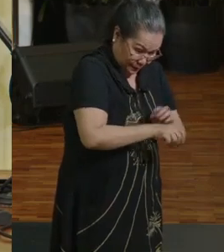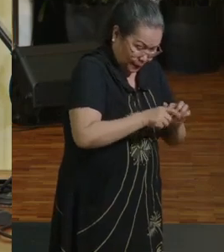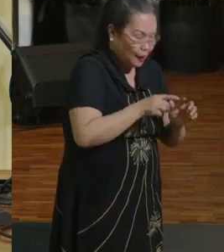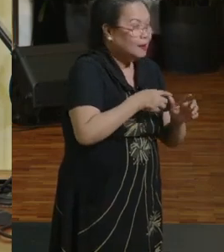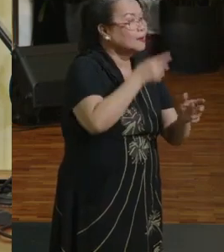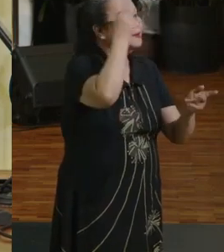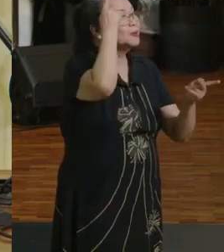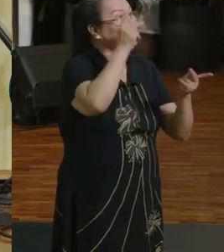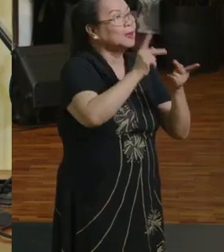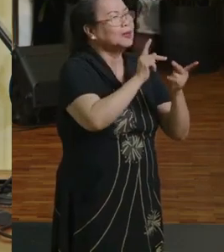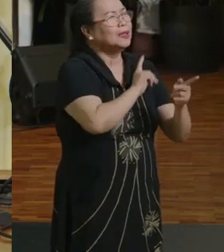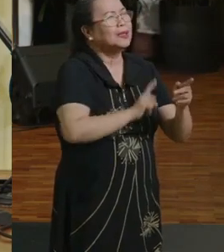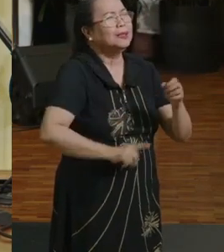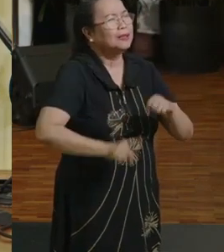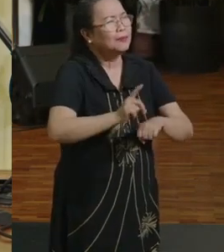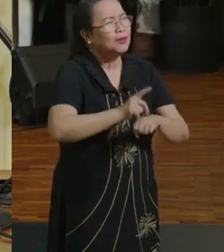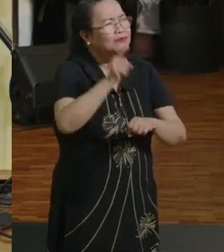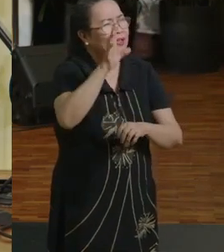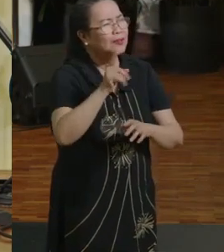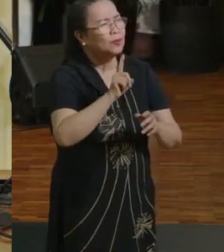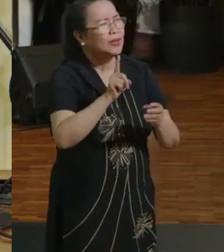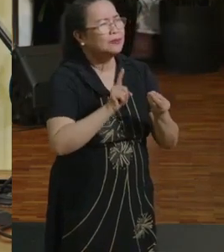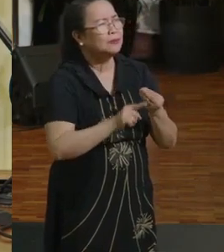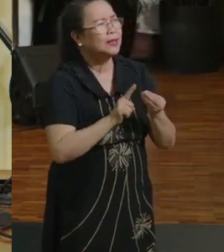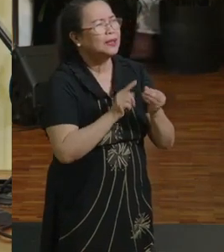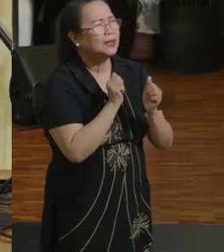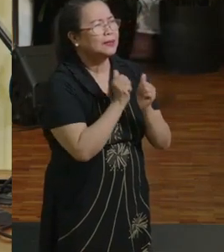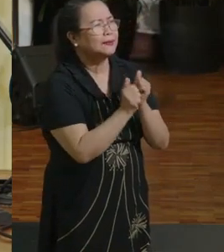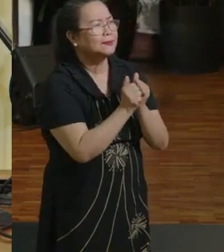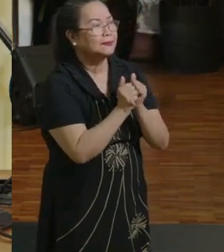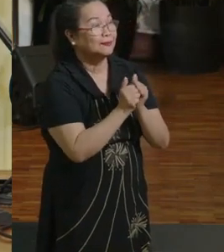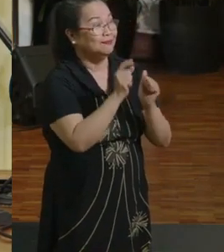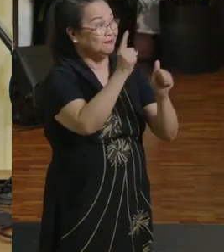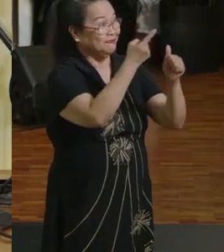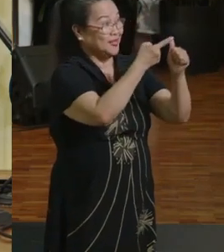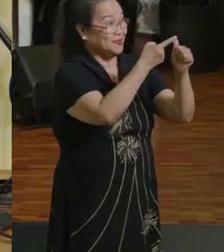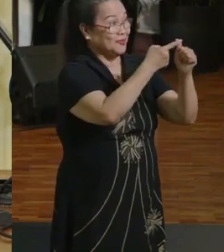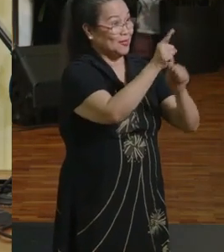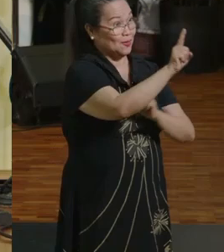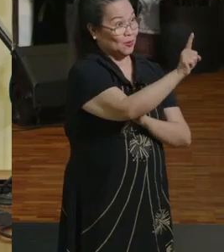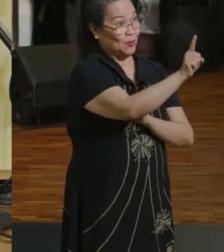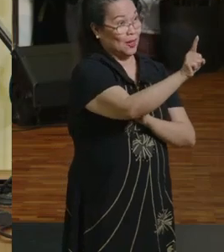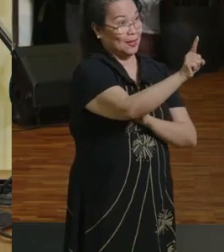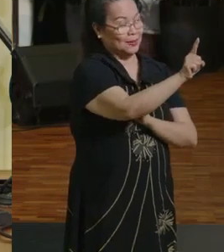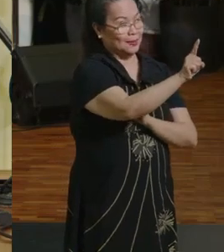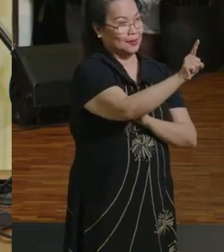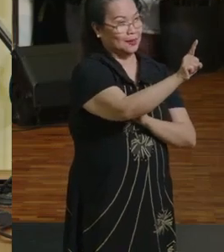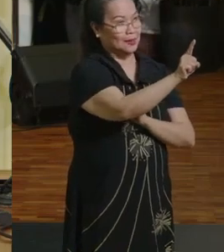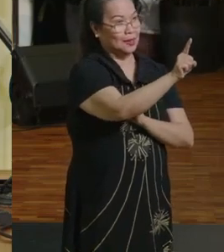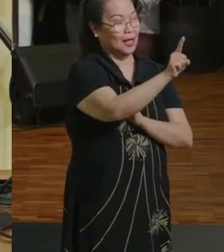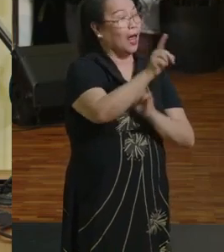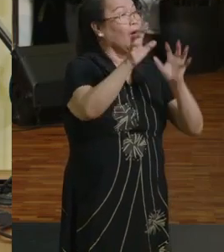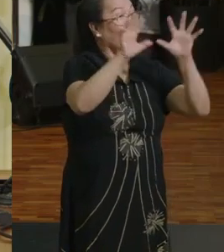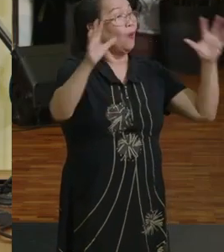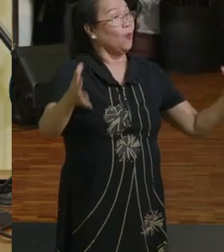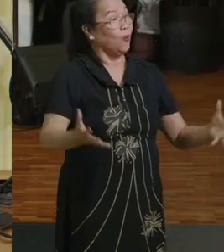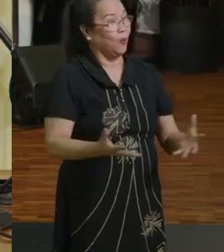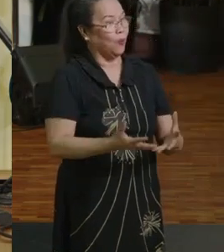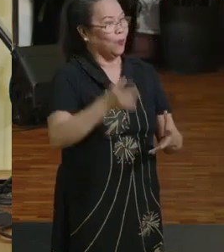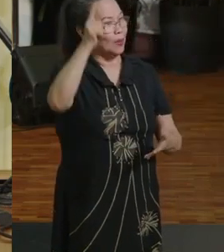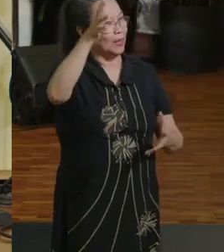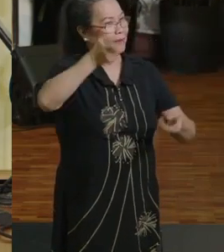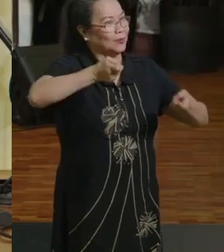Napaka-importante ng kingdom of God. Ano ba ibig sabihin nun? Maraming ibig sabihin yun. Una sa lahat, it is a realm where God